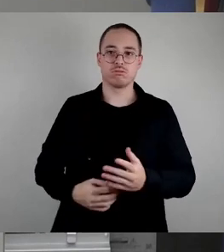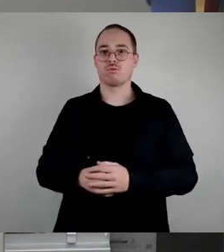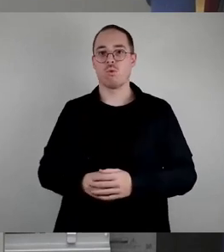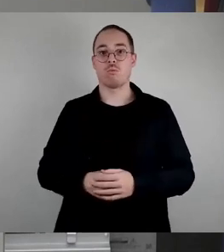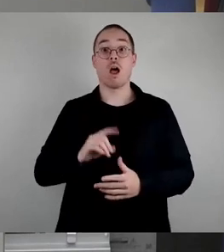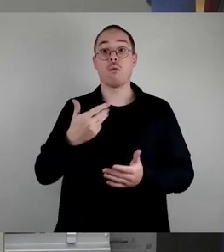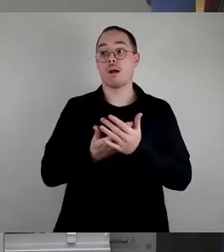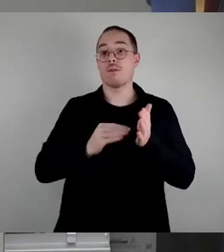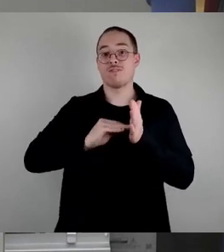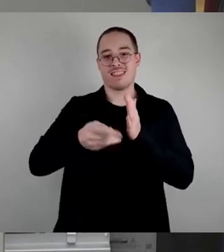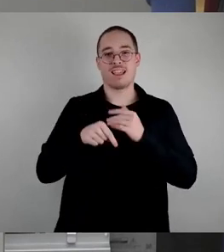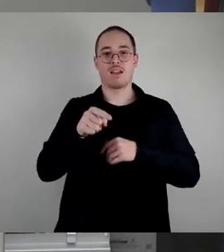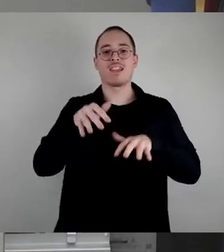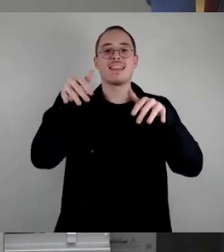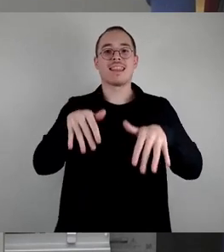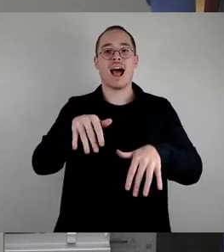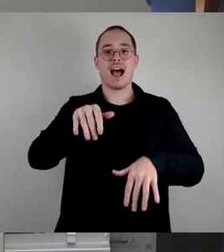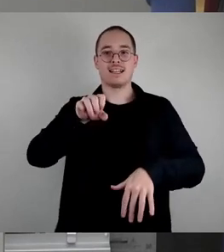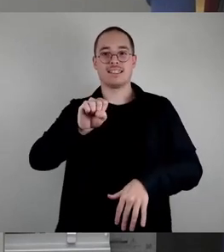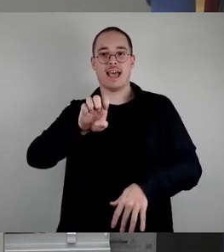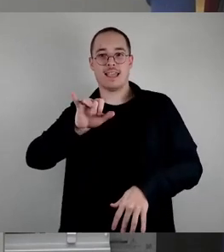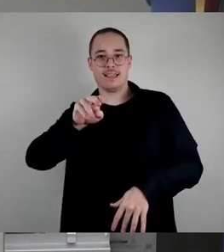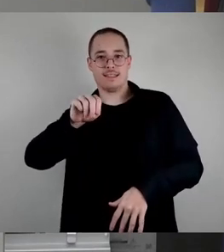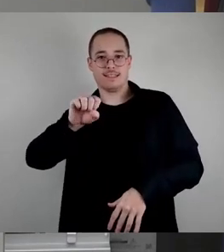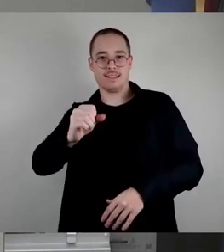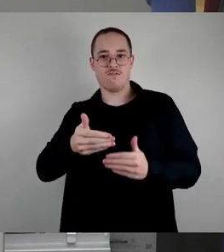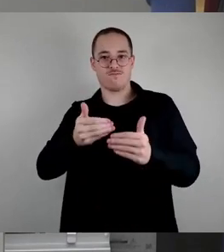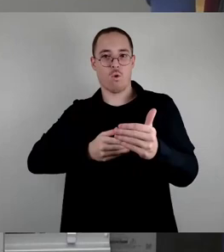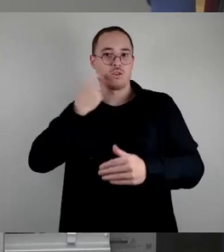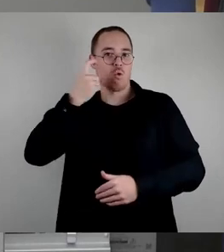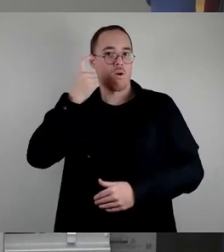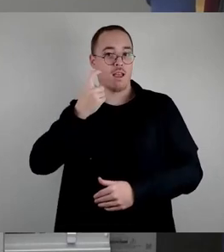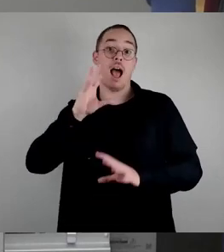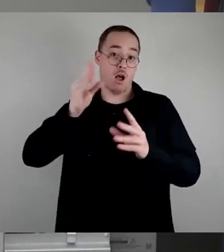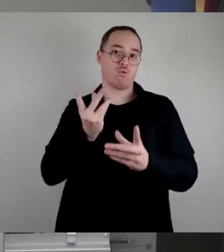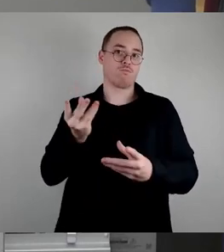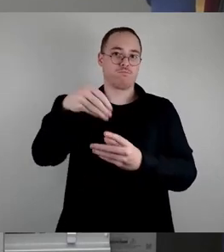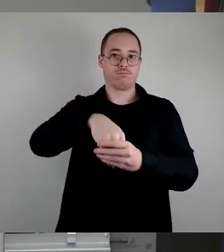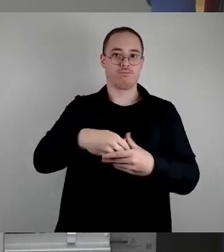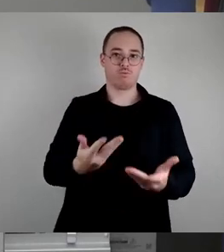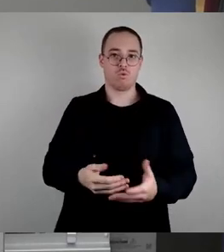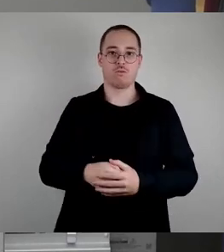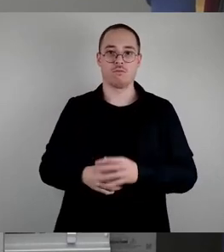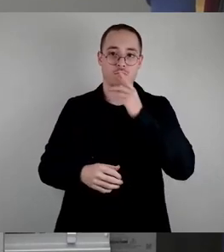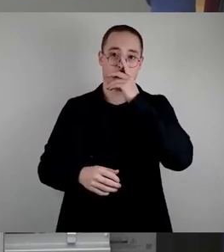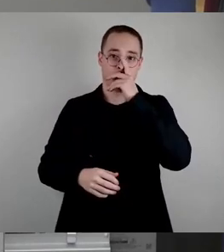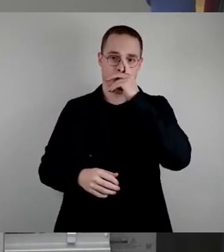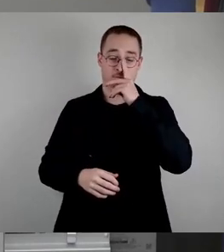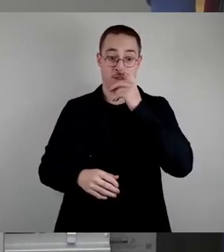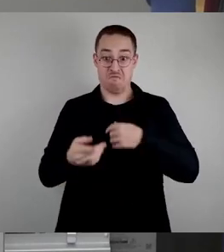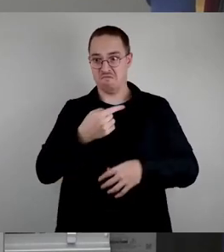zum Beispiel. Und ich verstehe, also falls heute jemand dem nicht zustimmen